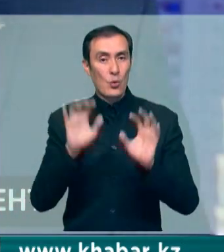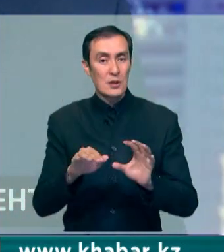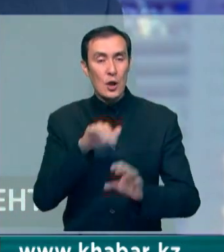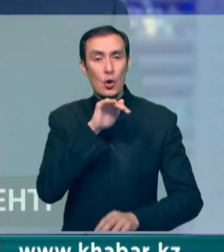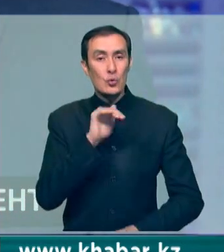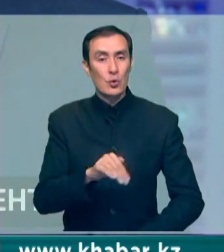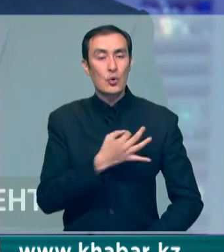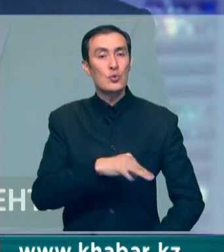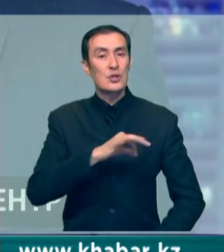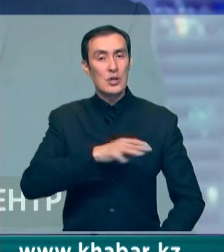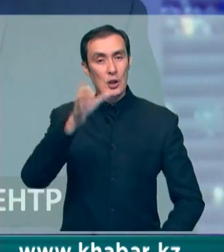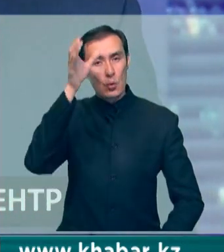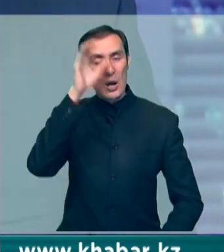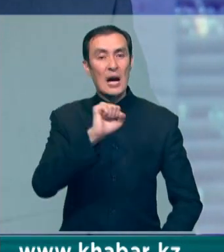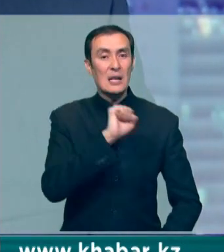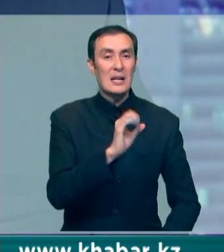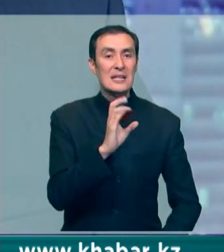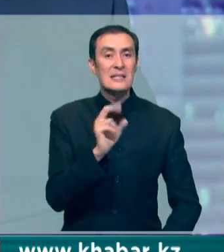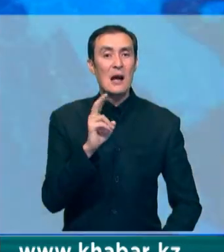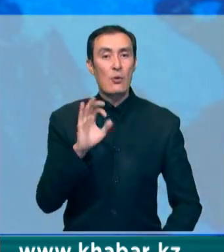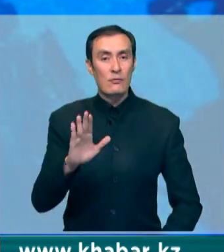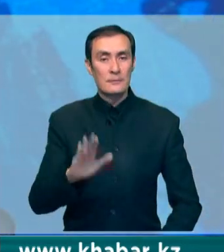кодекса доктор юридических наук ой дархан скаков